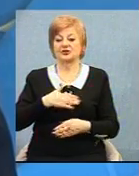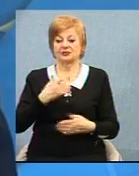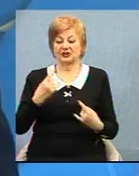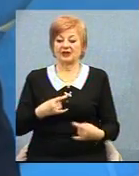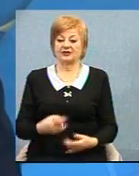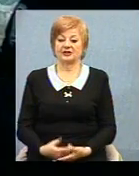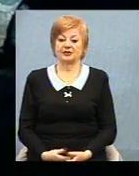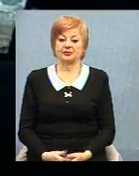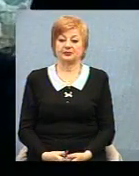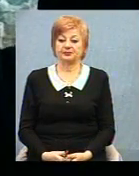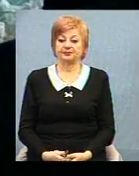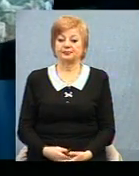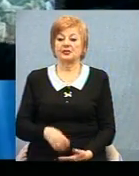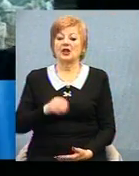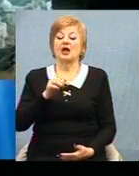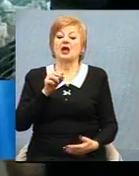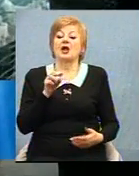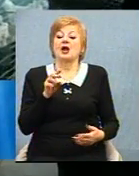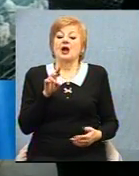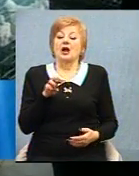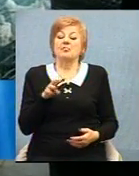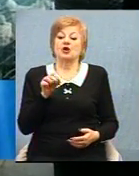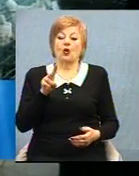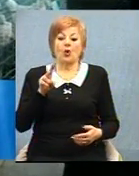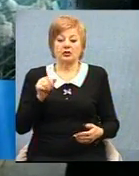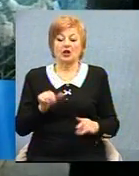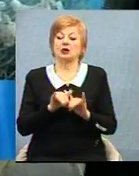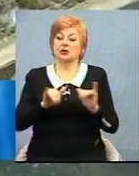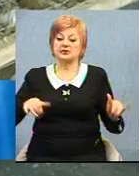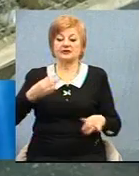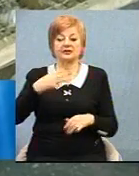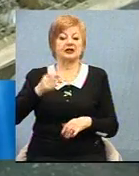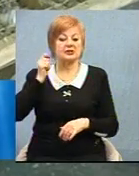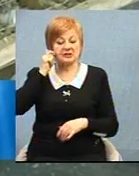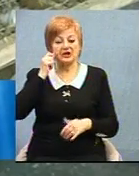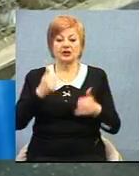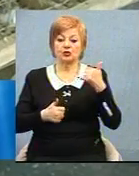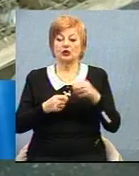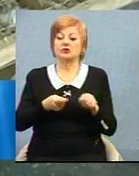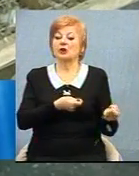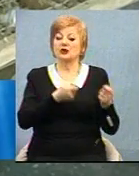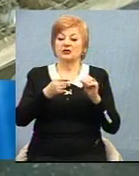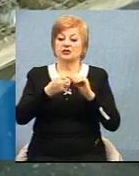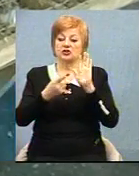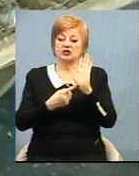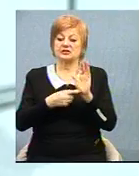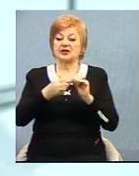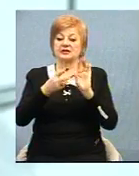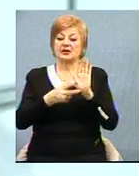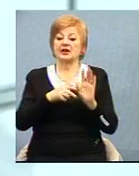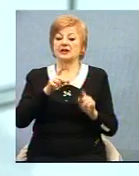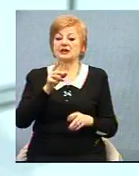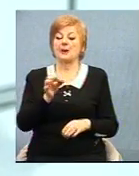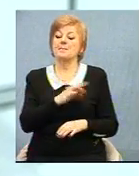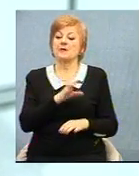мовлення. Пан Микола з Умані розводить голубів 30 років. На конкурс привіз 16 та 17-річних білих